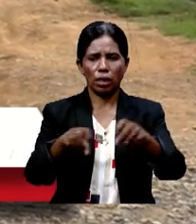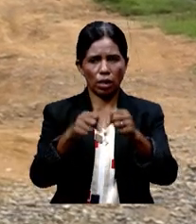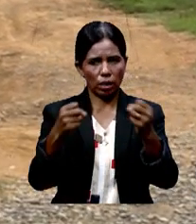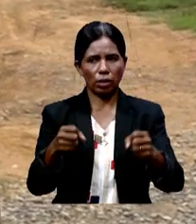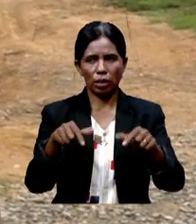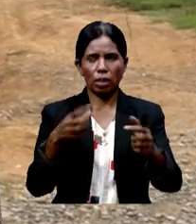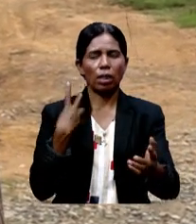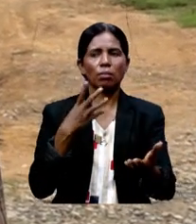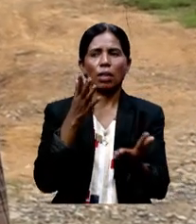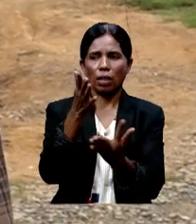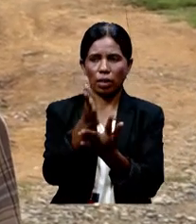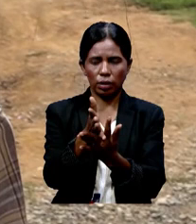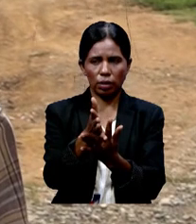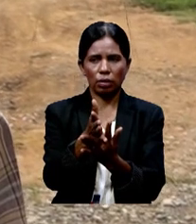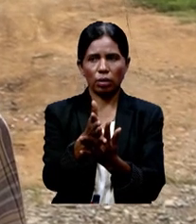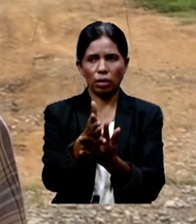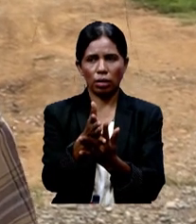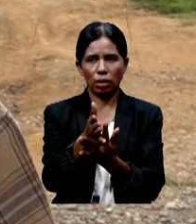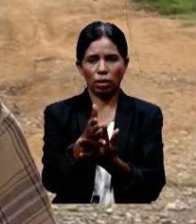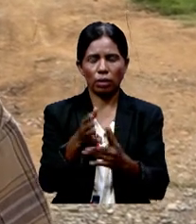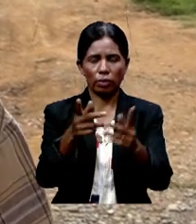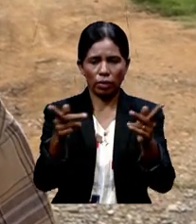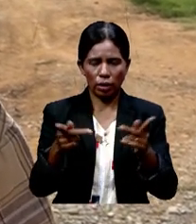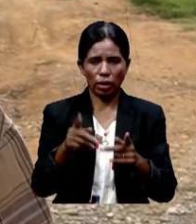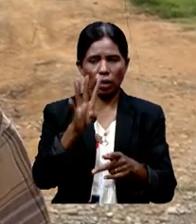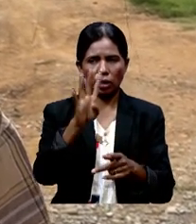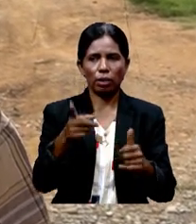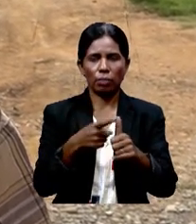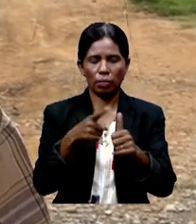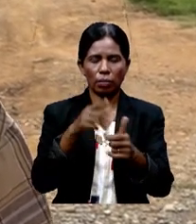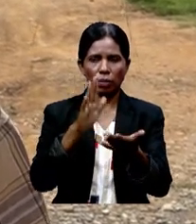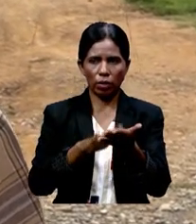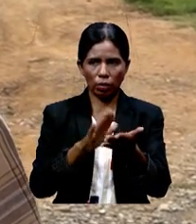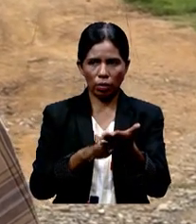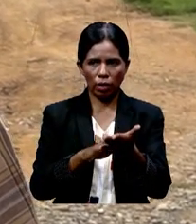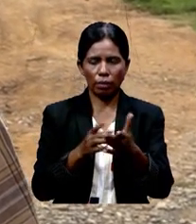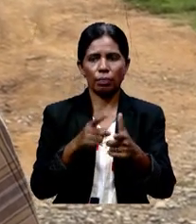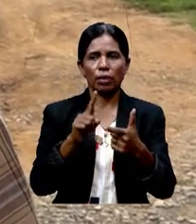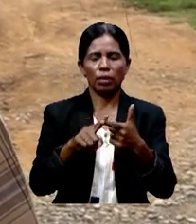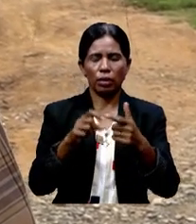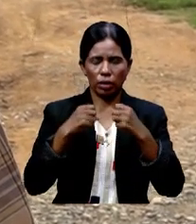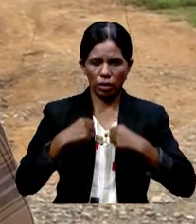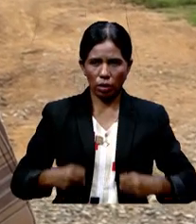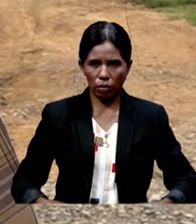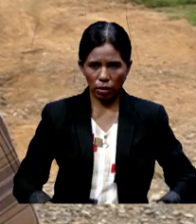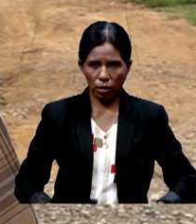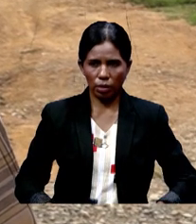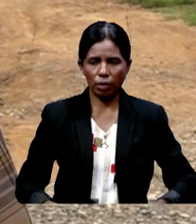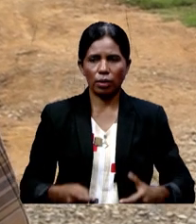ami asi suba buat komune patin hat primero ma ke skola saudi